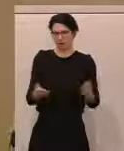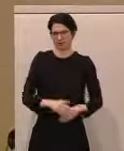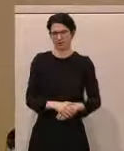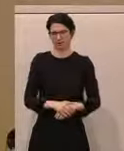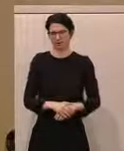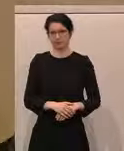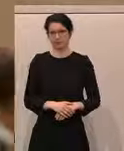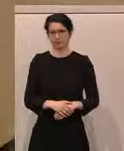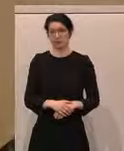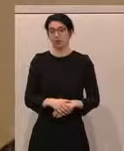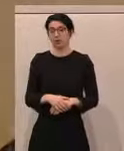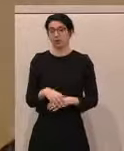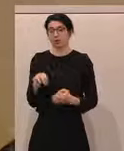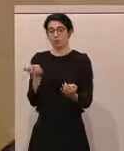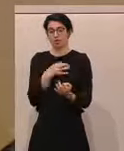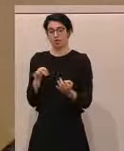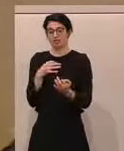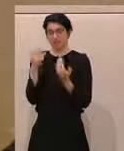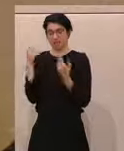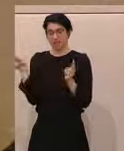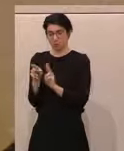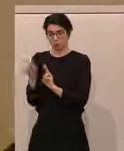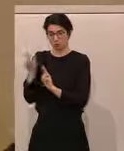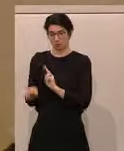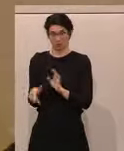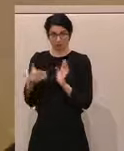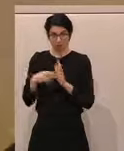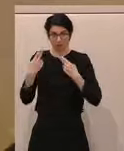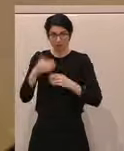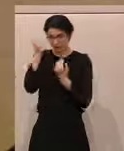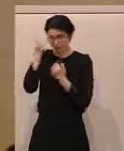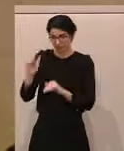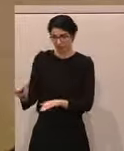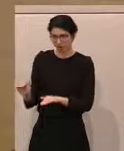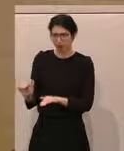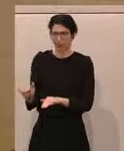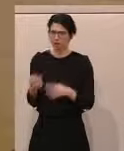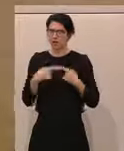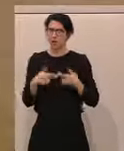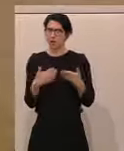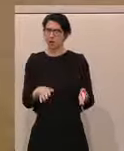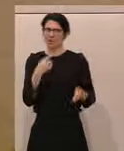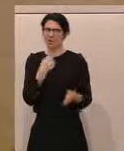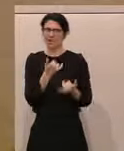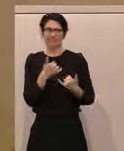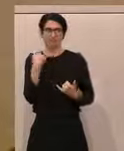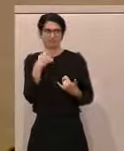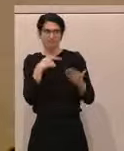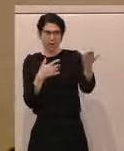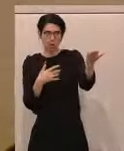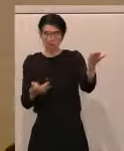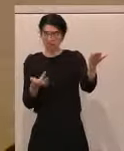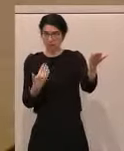Wer Bundeskanzler Kurz noch traut, der soll ihm das Vertrauen aussprechen, so wie die Neos das heute machen